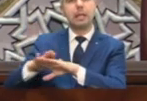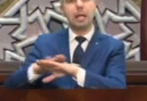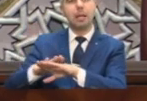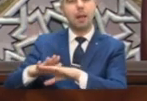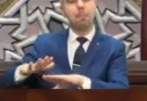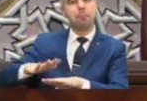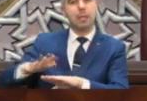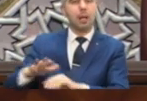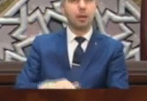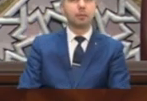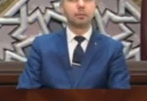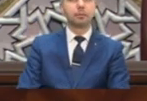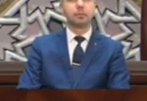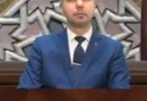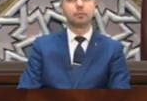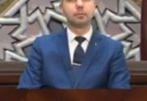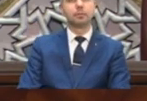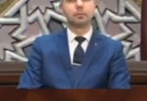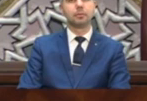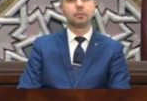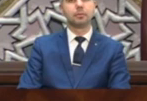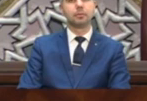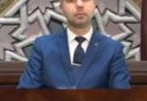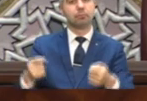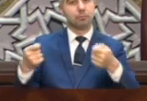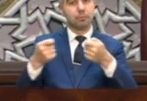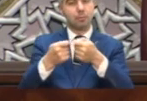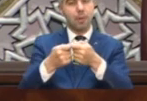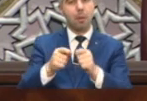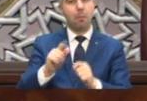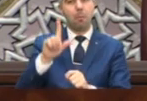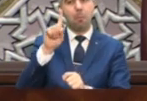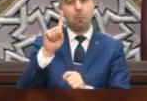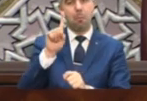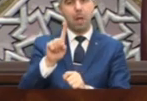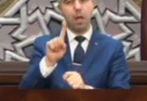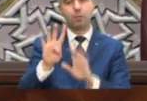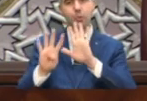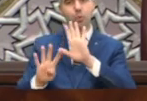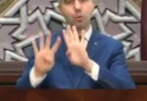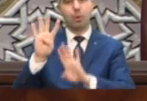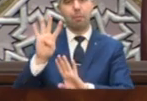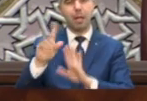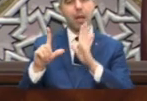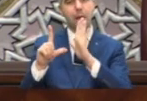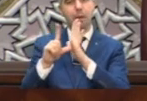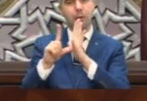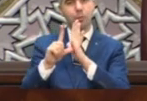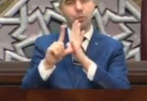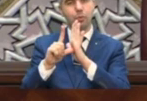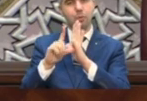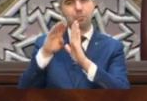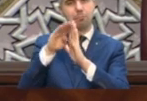والإسكان وسياسة المدينة. ووفقا للمادة 149 من النظام الداخلي لمجلسنا